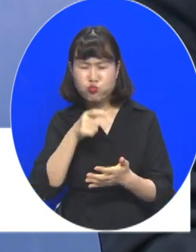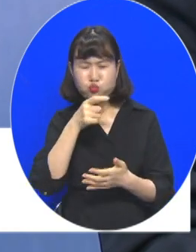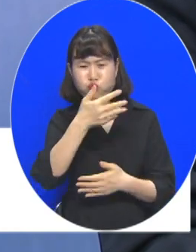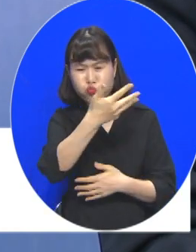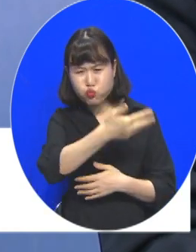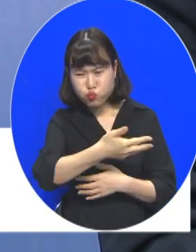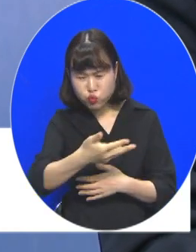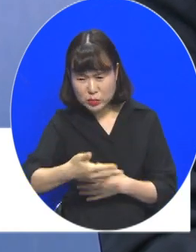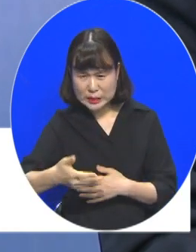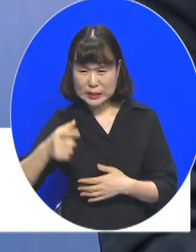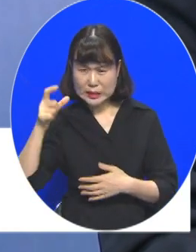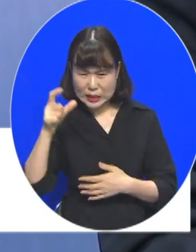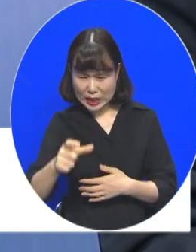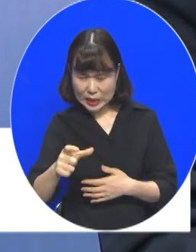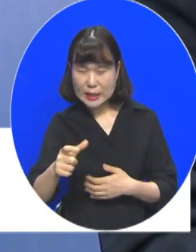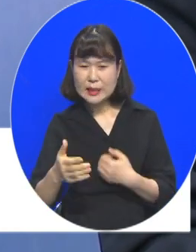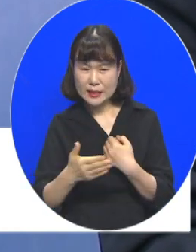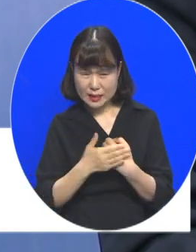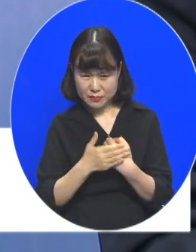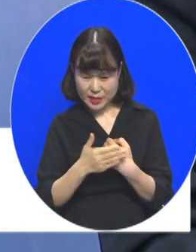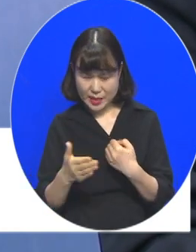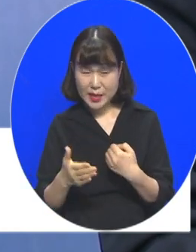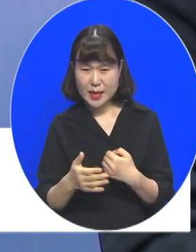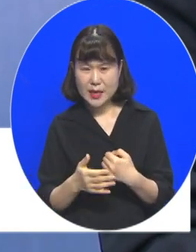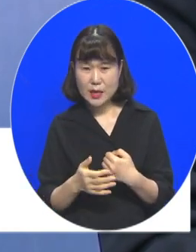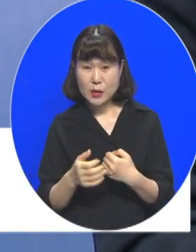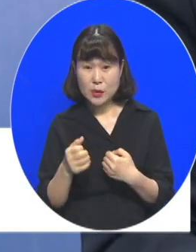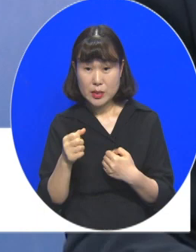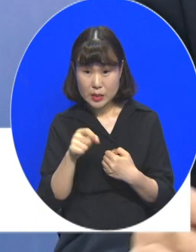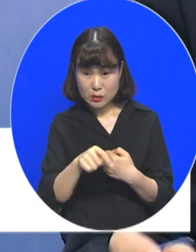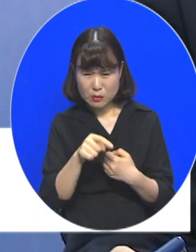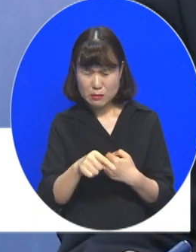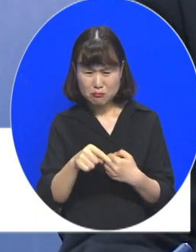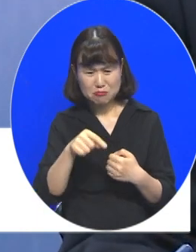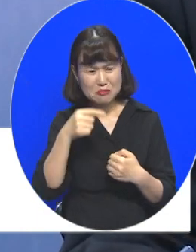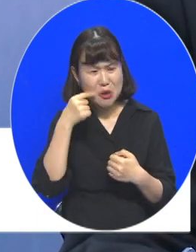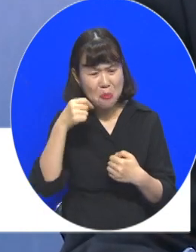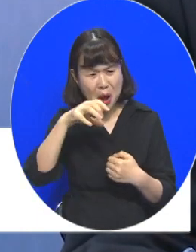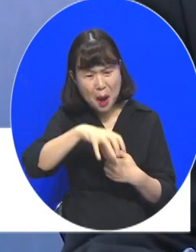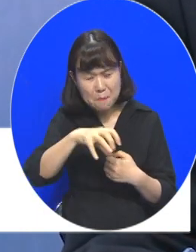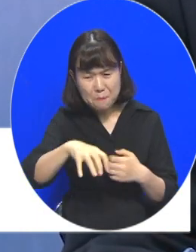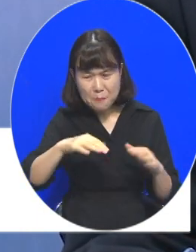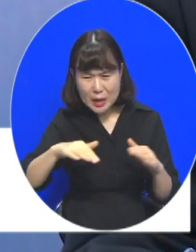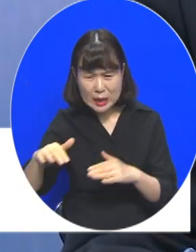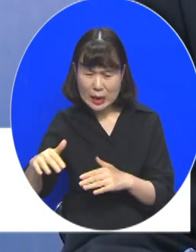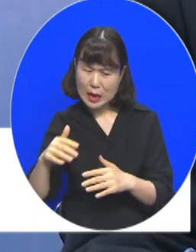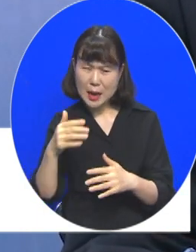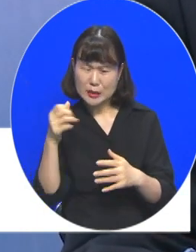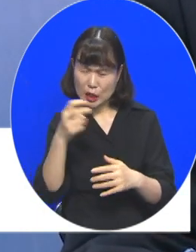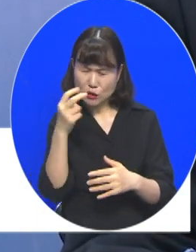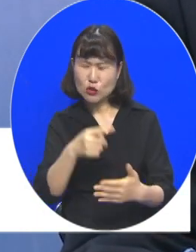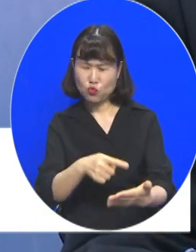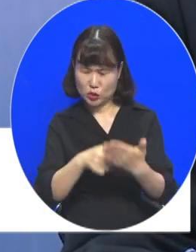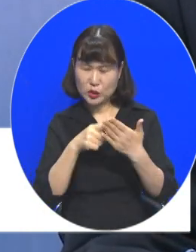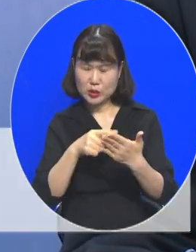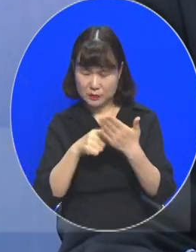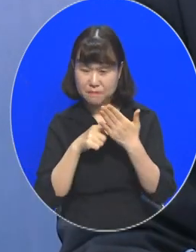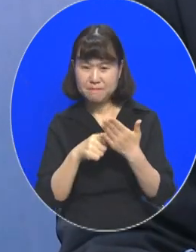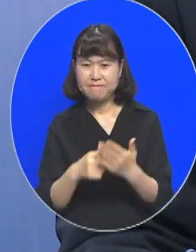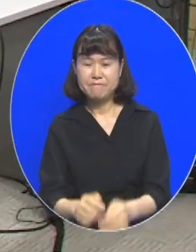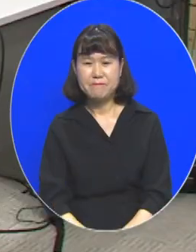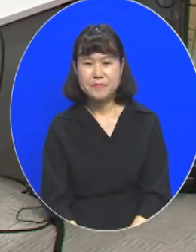흐름이 강하기 때문에 그렇게 보일 수 있고이는 그 후쿠시마 앞바다에서 흔히 볼 수 있는 현상이라는 것이 그쪽